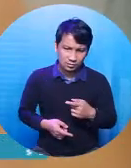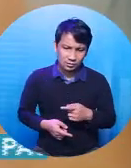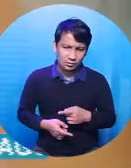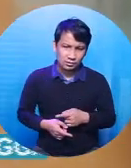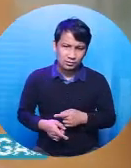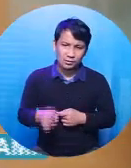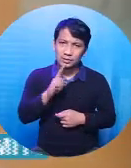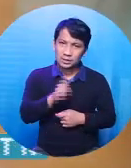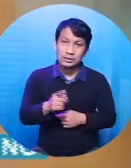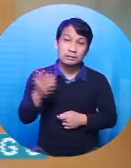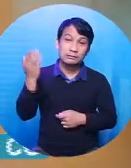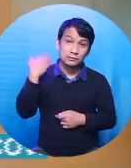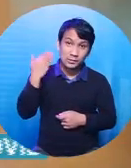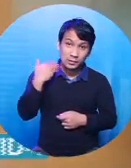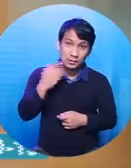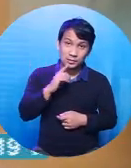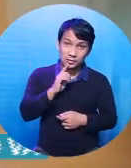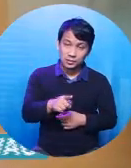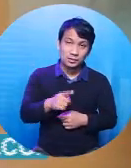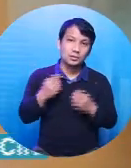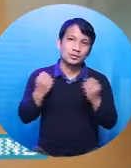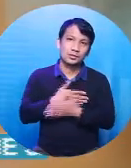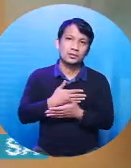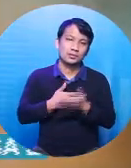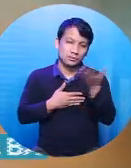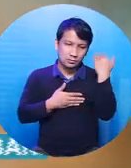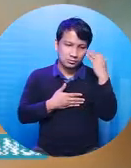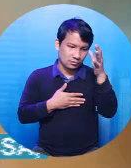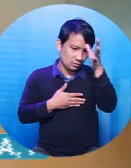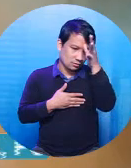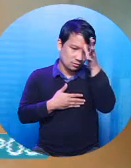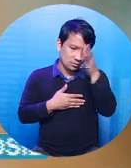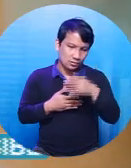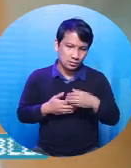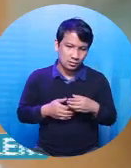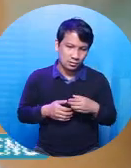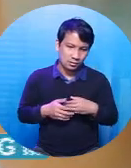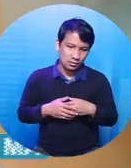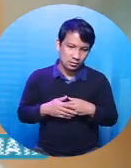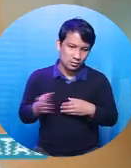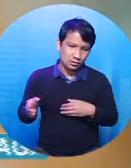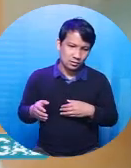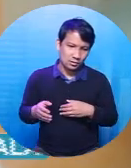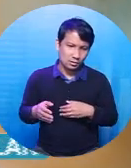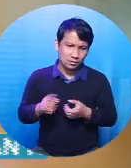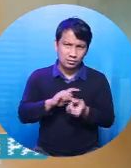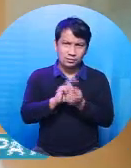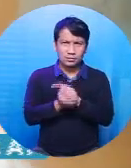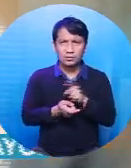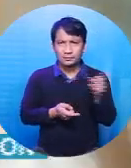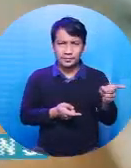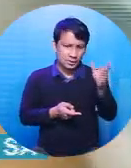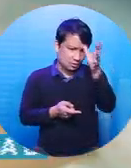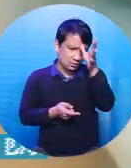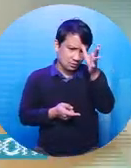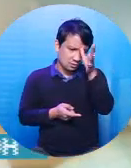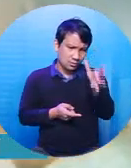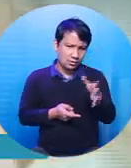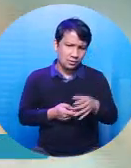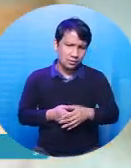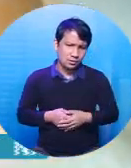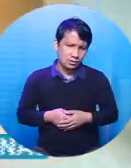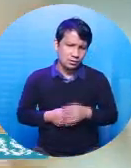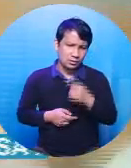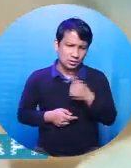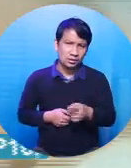Kayla. Totoo yun. Takot nga kami dati. Tapos, ano, biglang nagbago na si Papa. Sabi ni